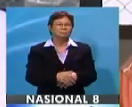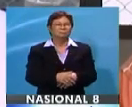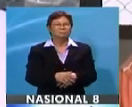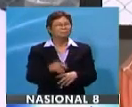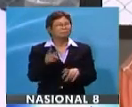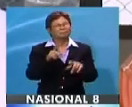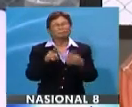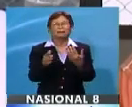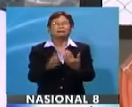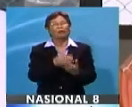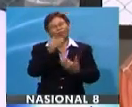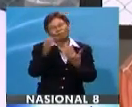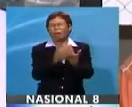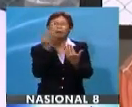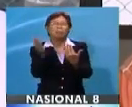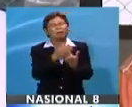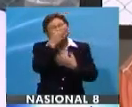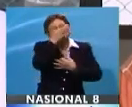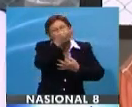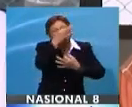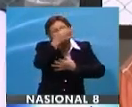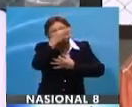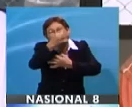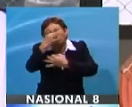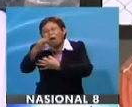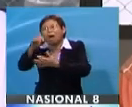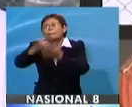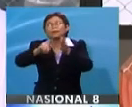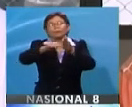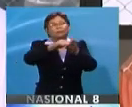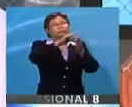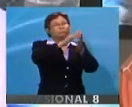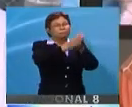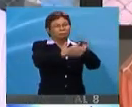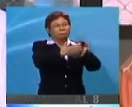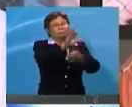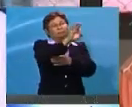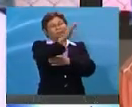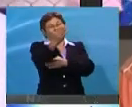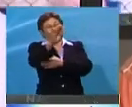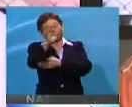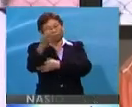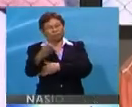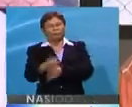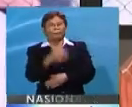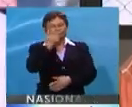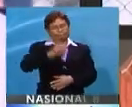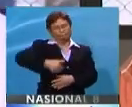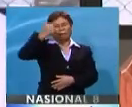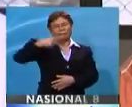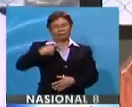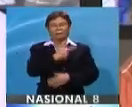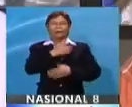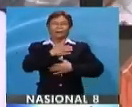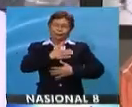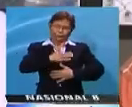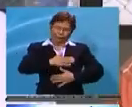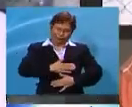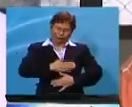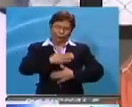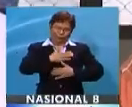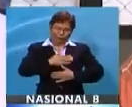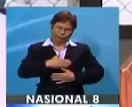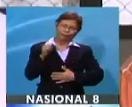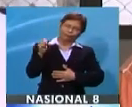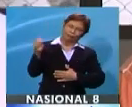terima apa jua yang tersebar melalui media sosial. Sebaik-baiknya kita bertenang, serahkan